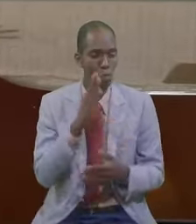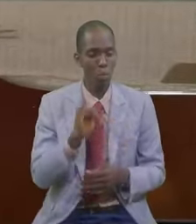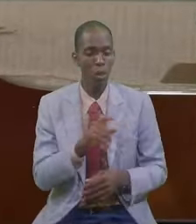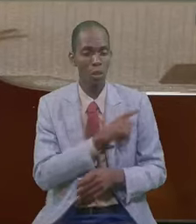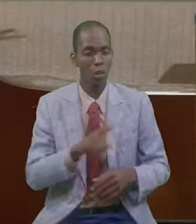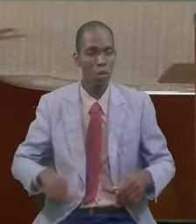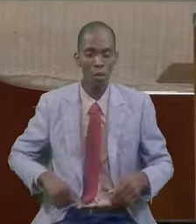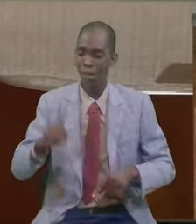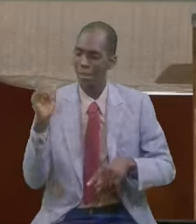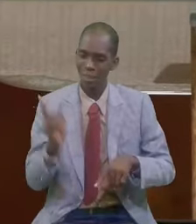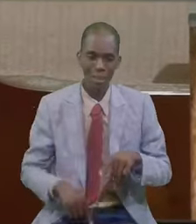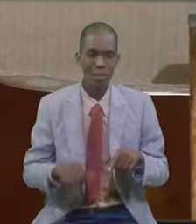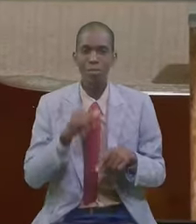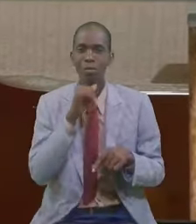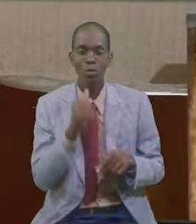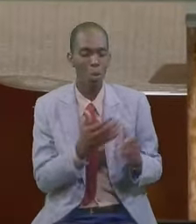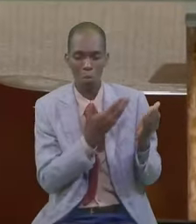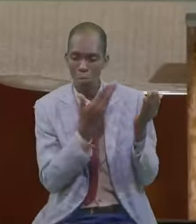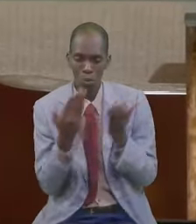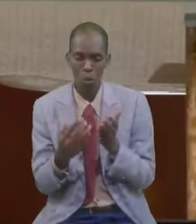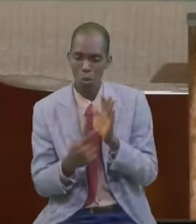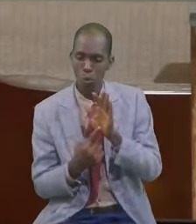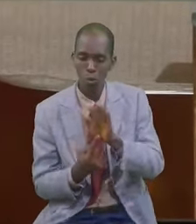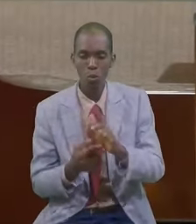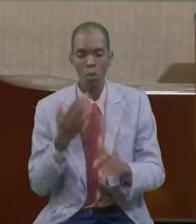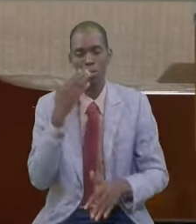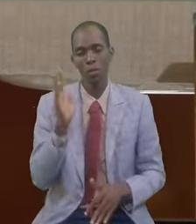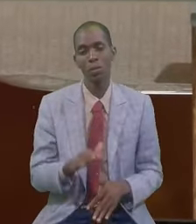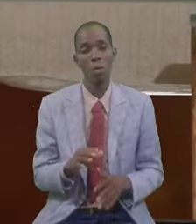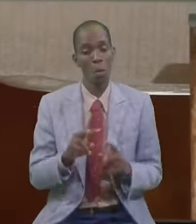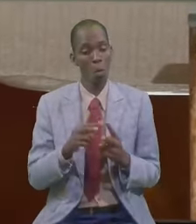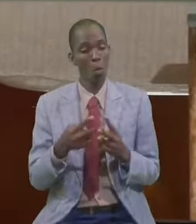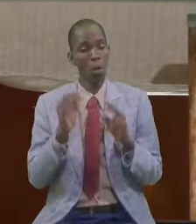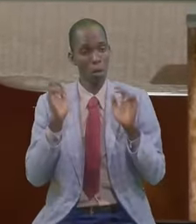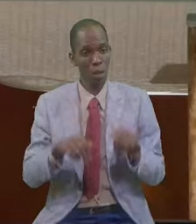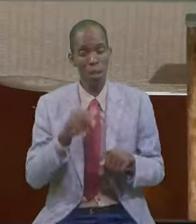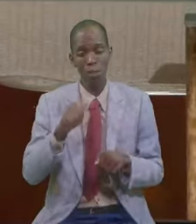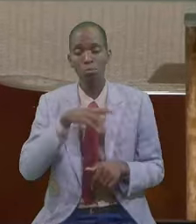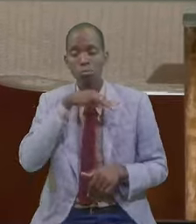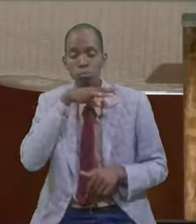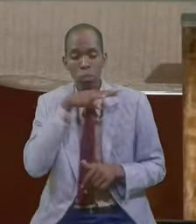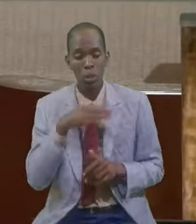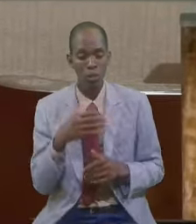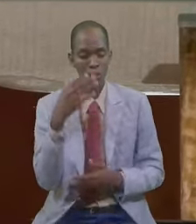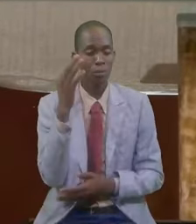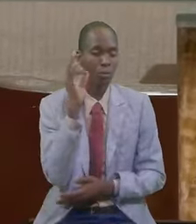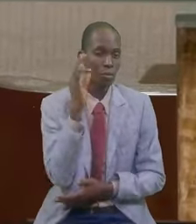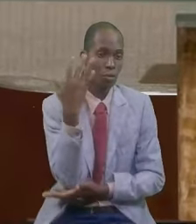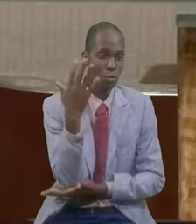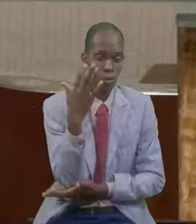peut porter de mauvais fruits, ni un mauvais arbre porter de bons